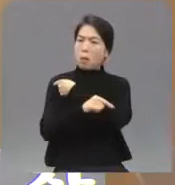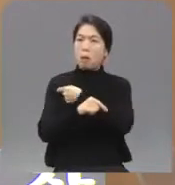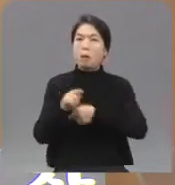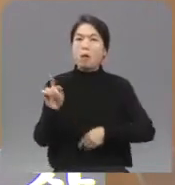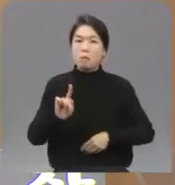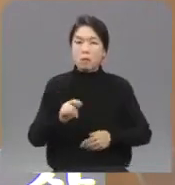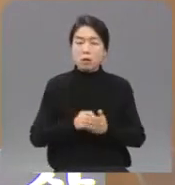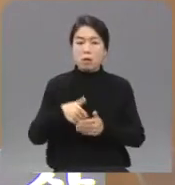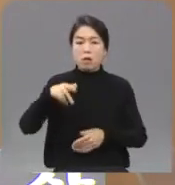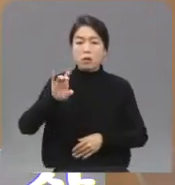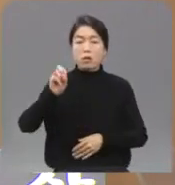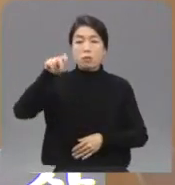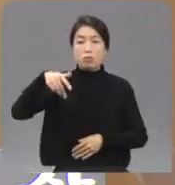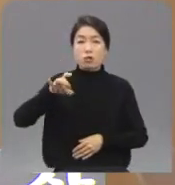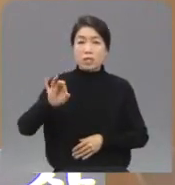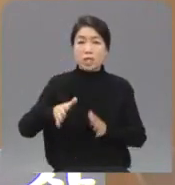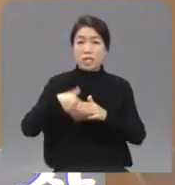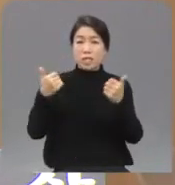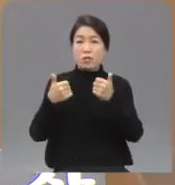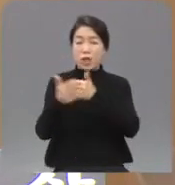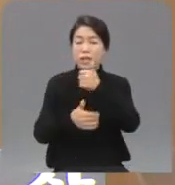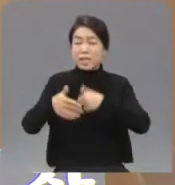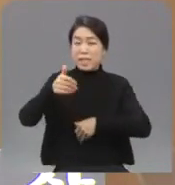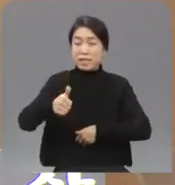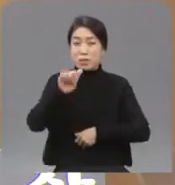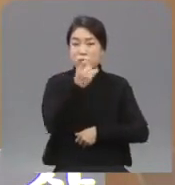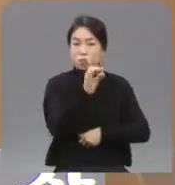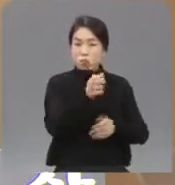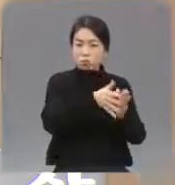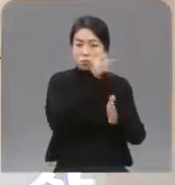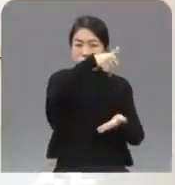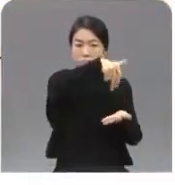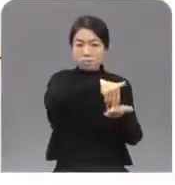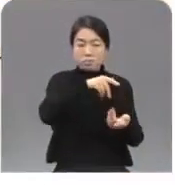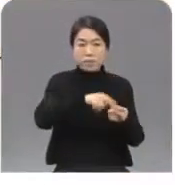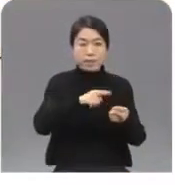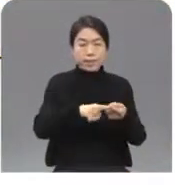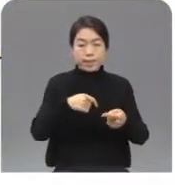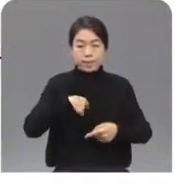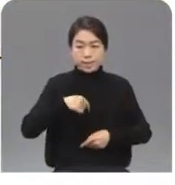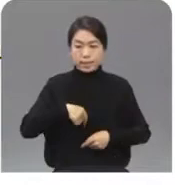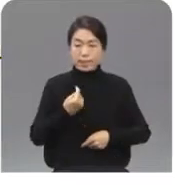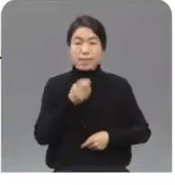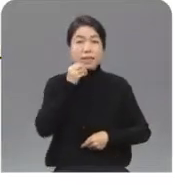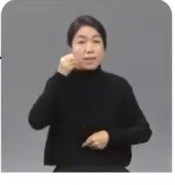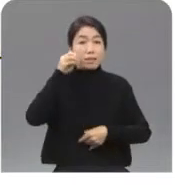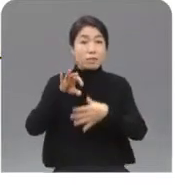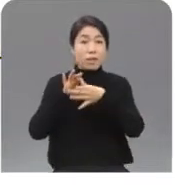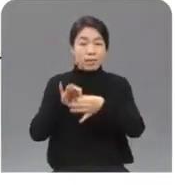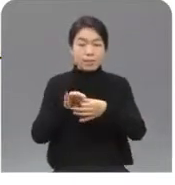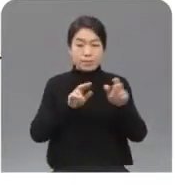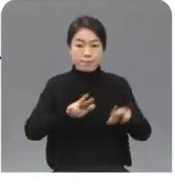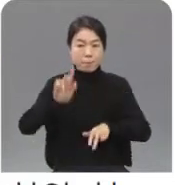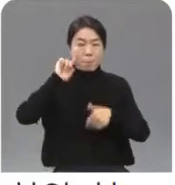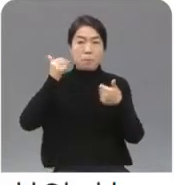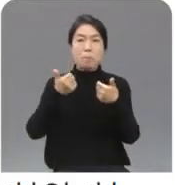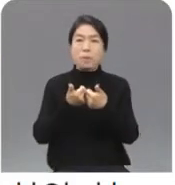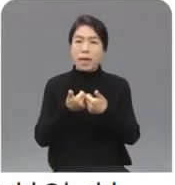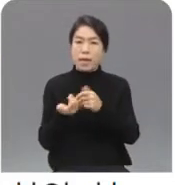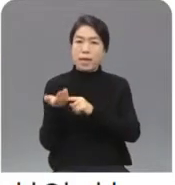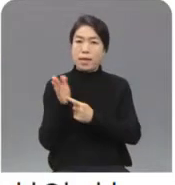정무창 광주시의회 의장은 홍준표 시장의 입장에 대해 자신의 sns를 통해 즉각 반박했습니다